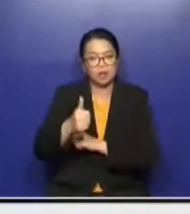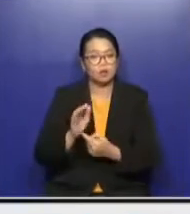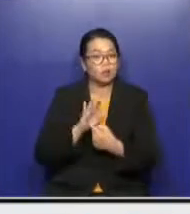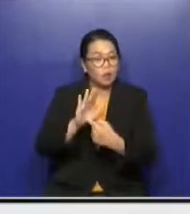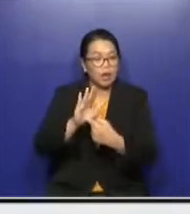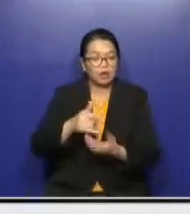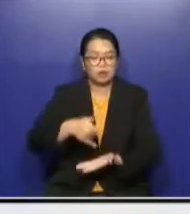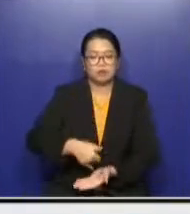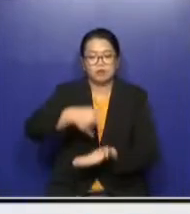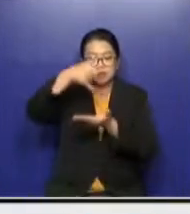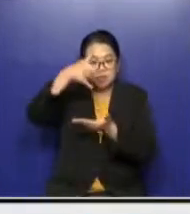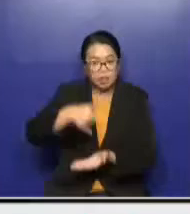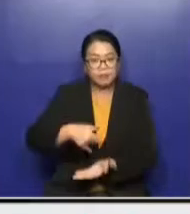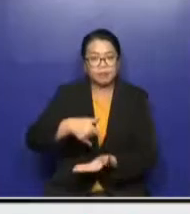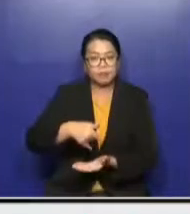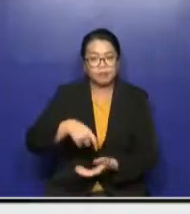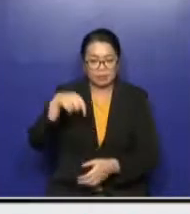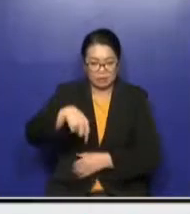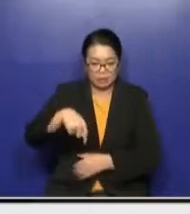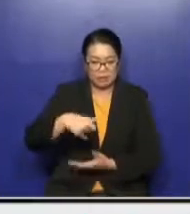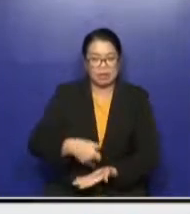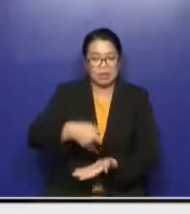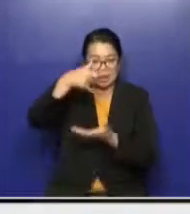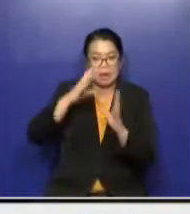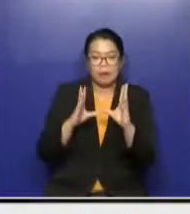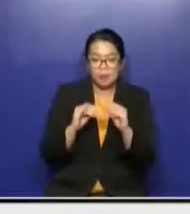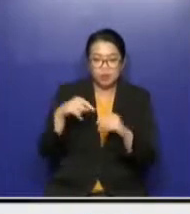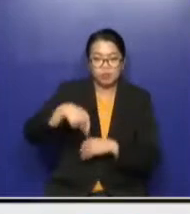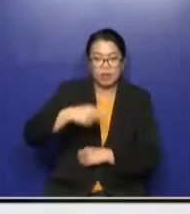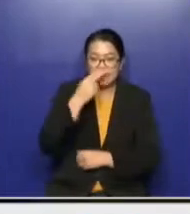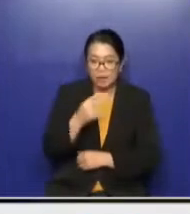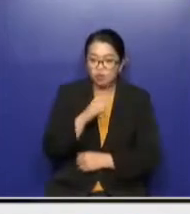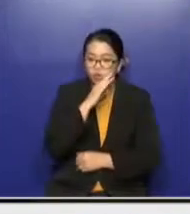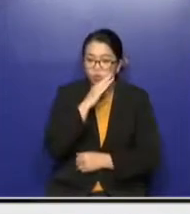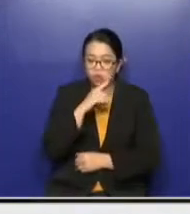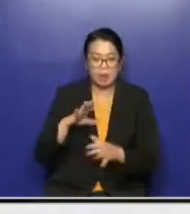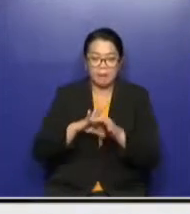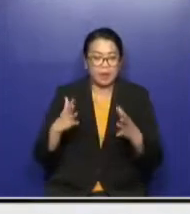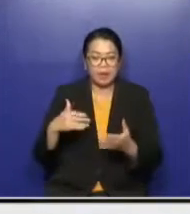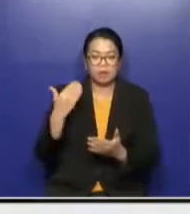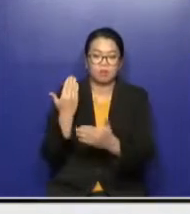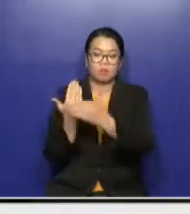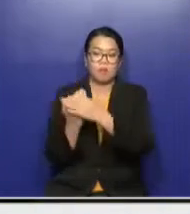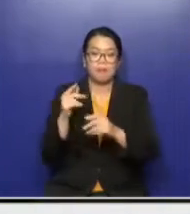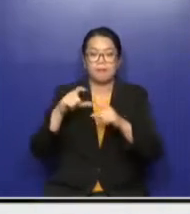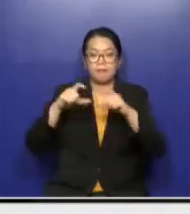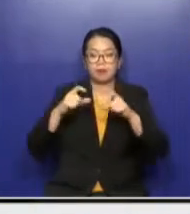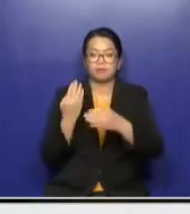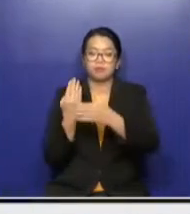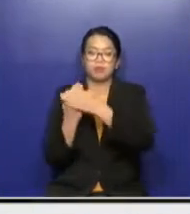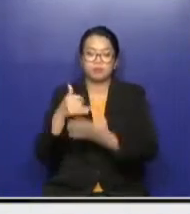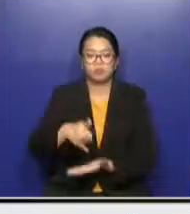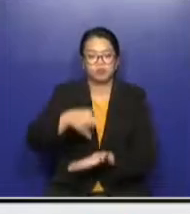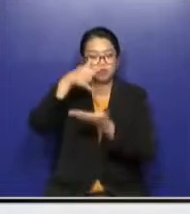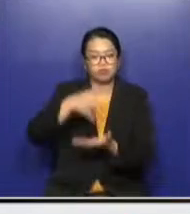การขึ้นลิฟต์เนี่ยลิฟต์ที่จะมาชั้นที่จะประชุมเนี่ยเห็นไหมฮะถ้าใครไม่มีส่วนเกี่ยวข้องก็ขึ้นไม่ได้ถ้าเรามีบัตร